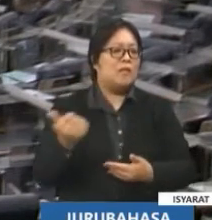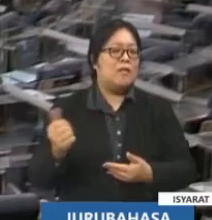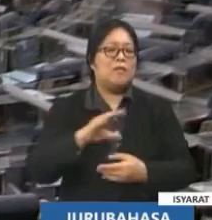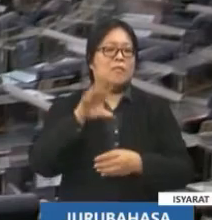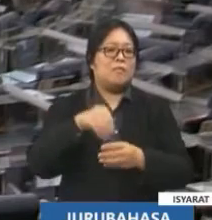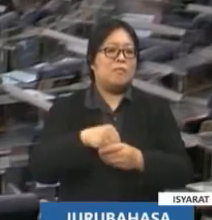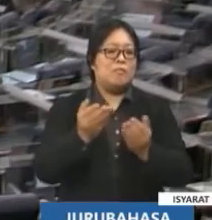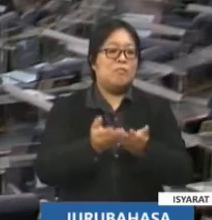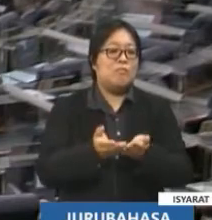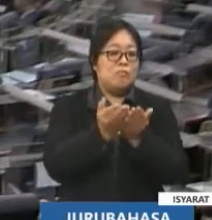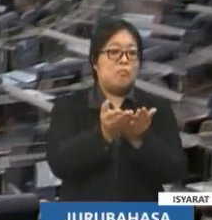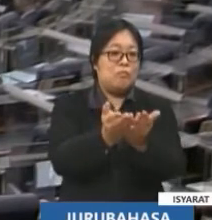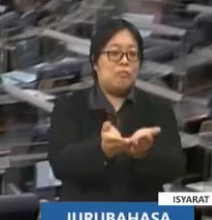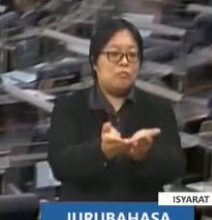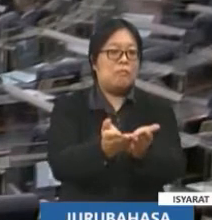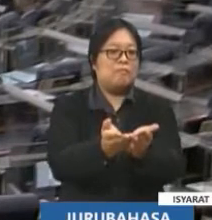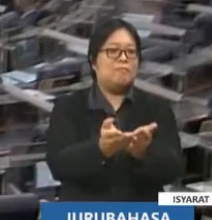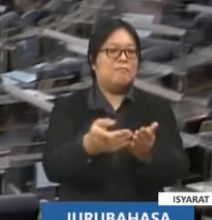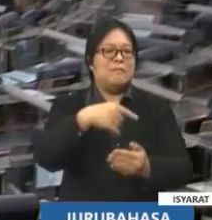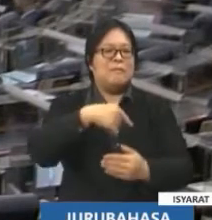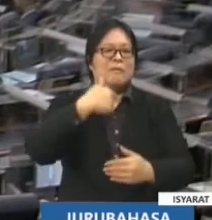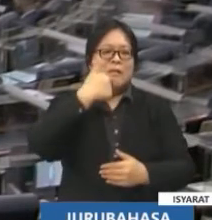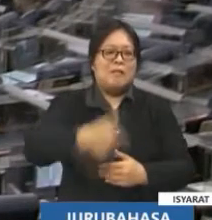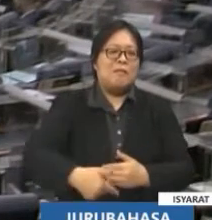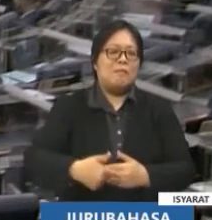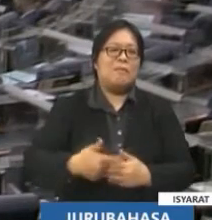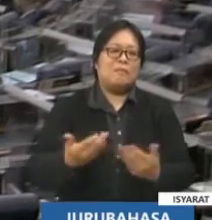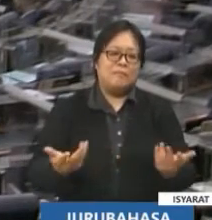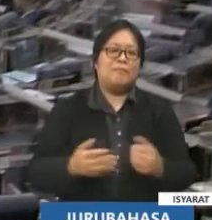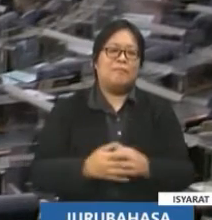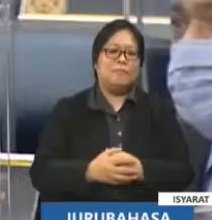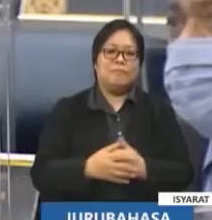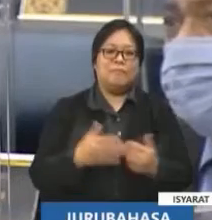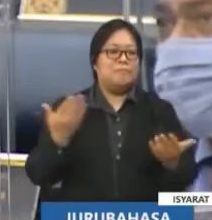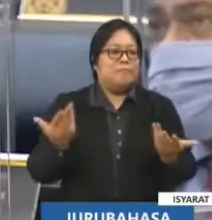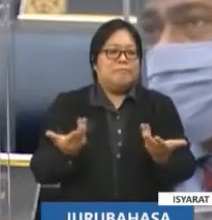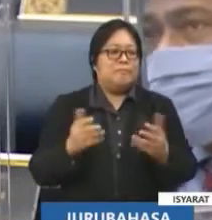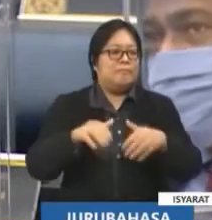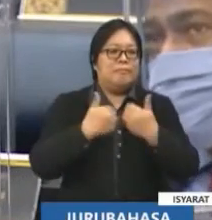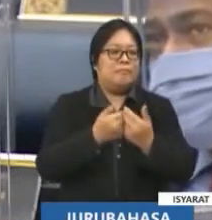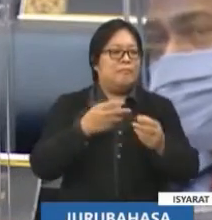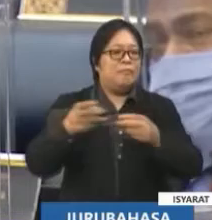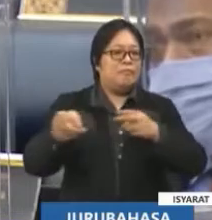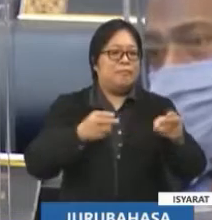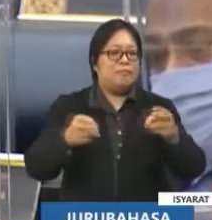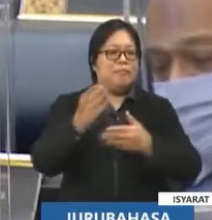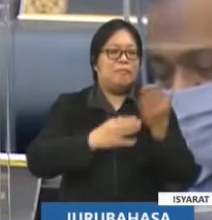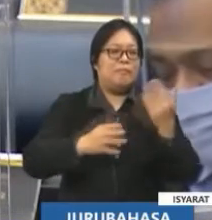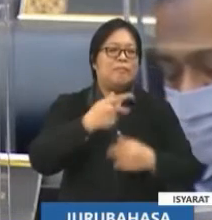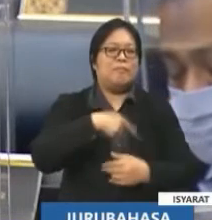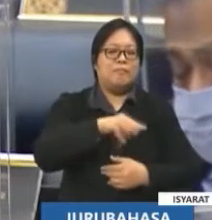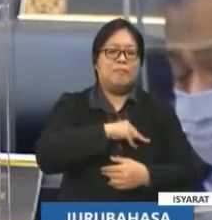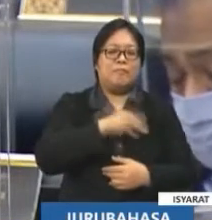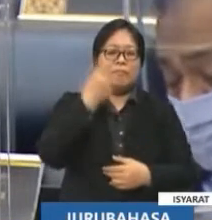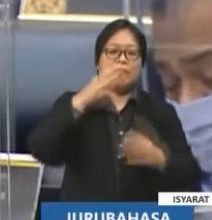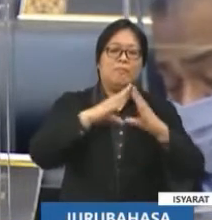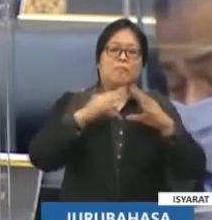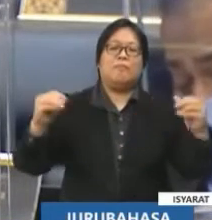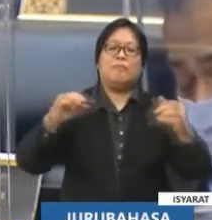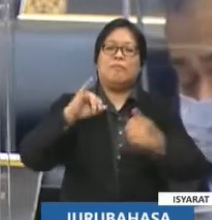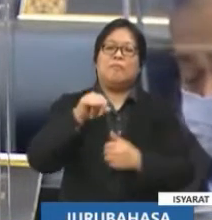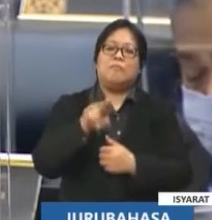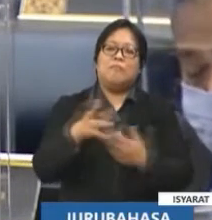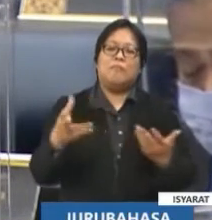peralatan termasuk rambut boot yang telah berusia puluhan tahun lamanya tetap manakah Edition tife pihak Kementerian untuk menangani